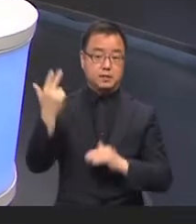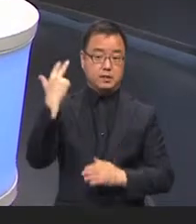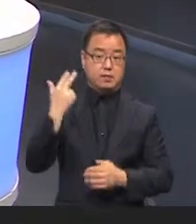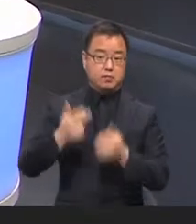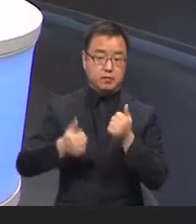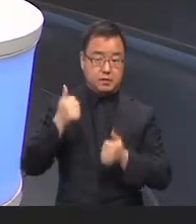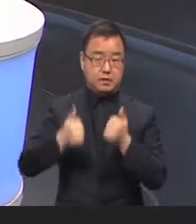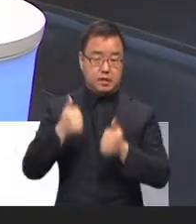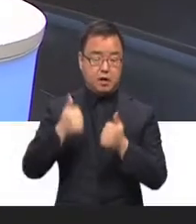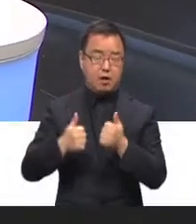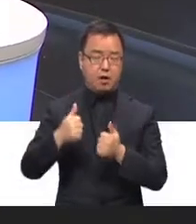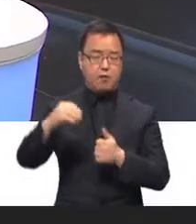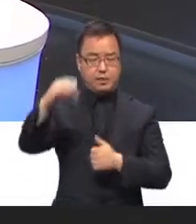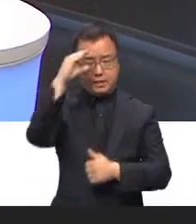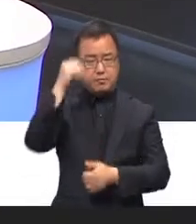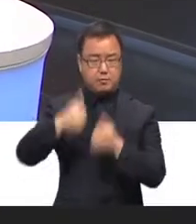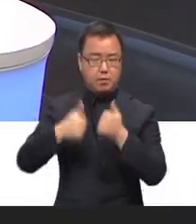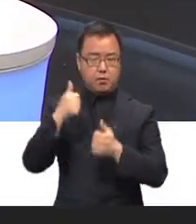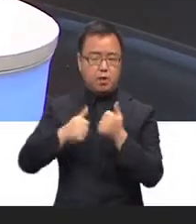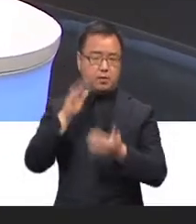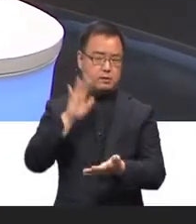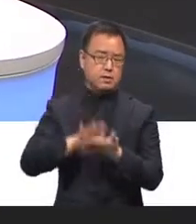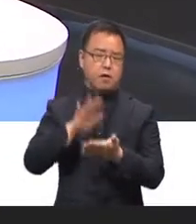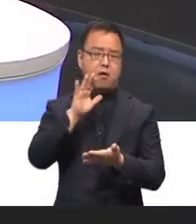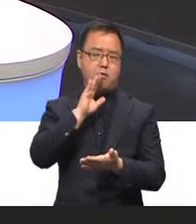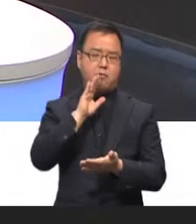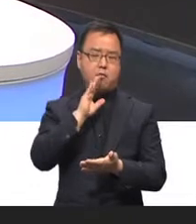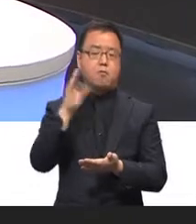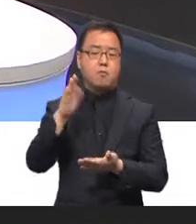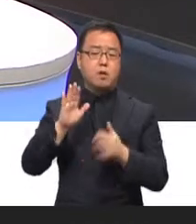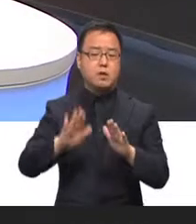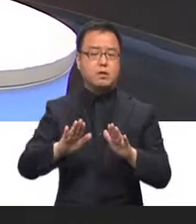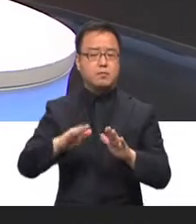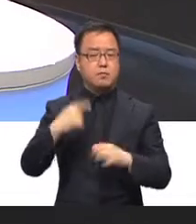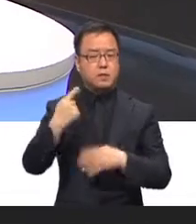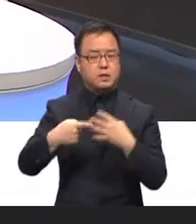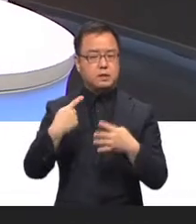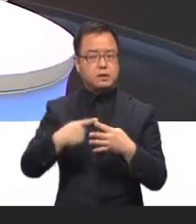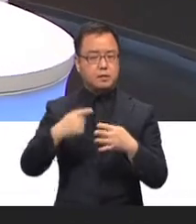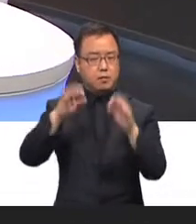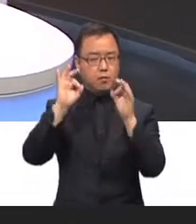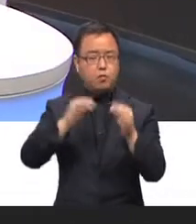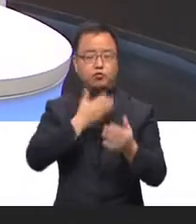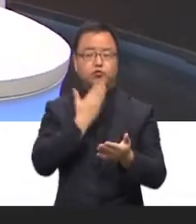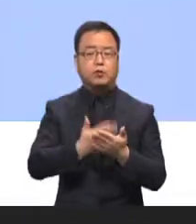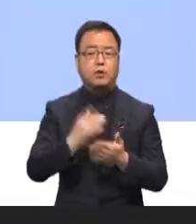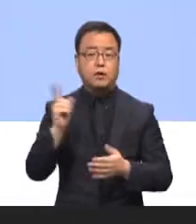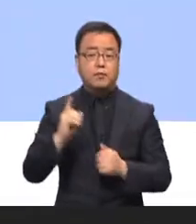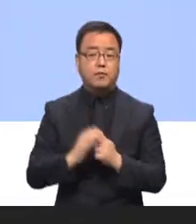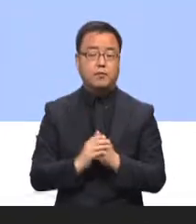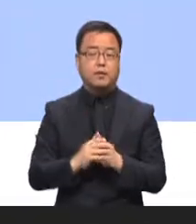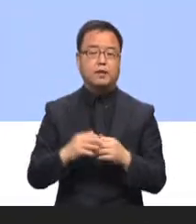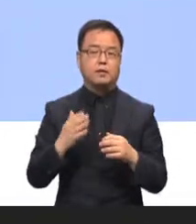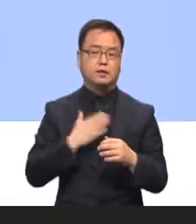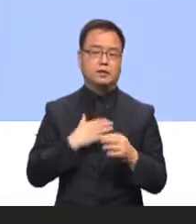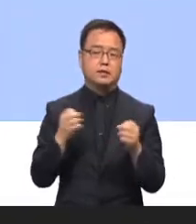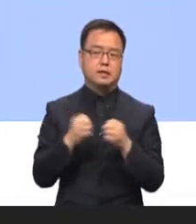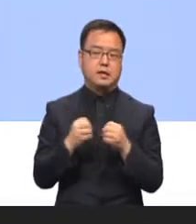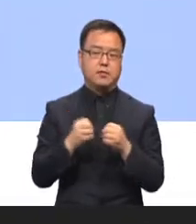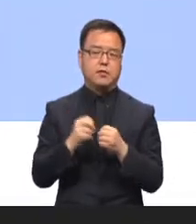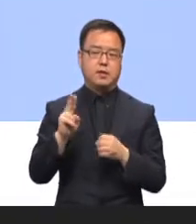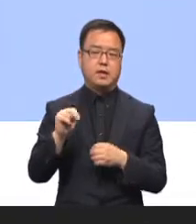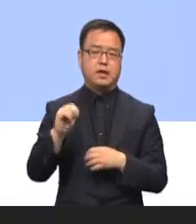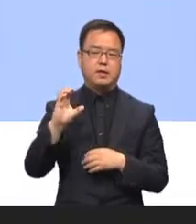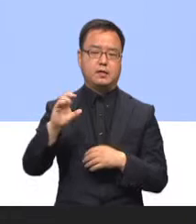어디 아주 뜨거워 왔었는데 이번 시즌 관전포인트 혹시 어디에 있다고 보시나요 일단 저는 그 차원에 씨파 클 4